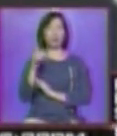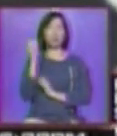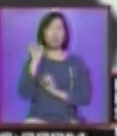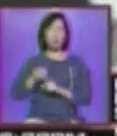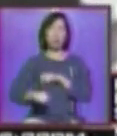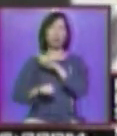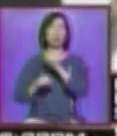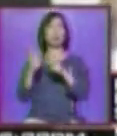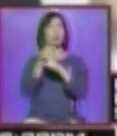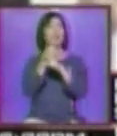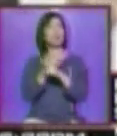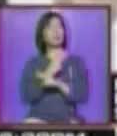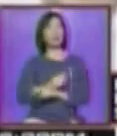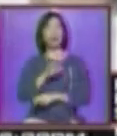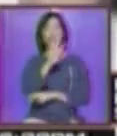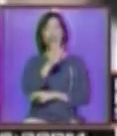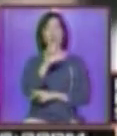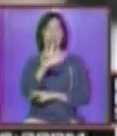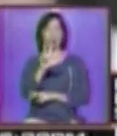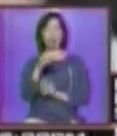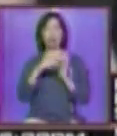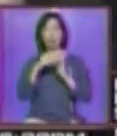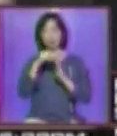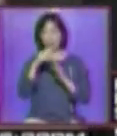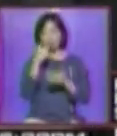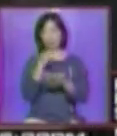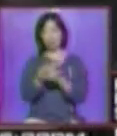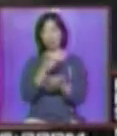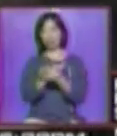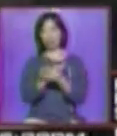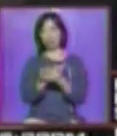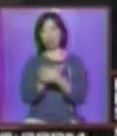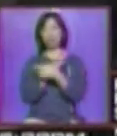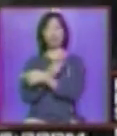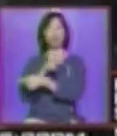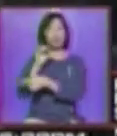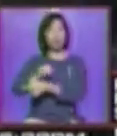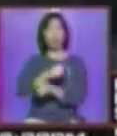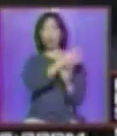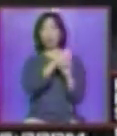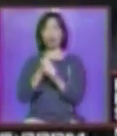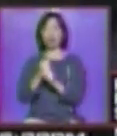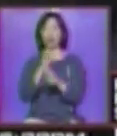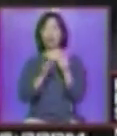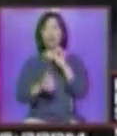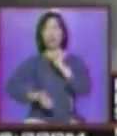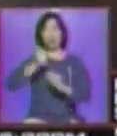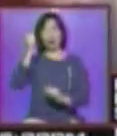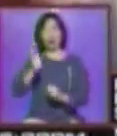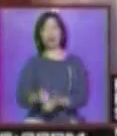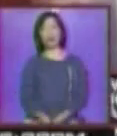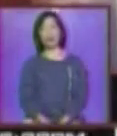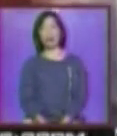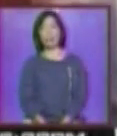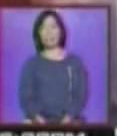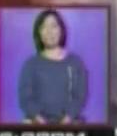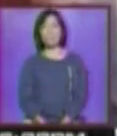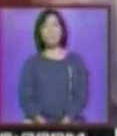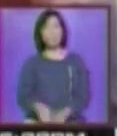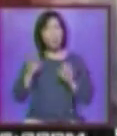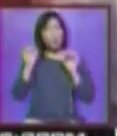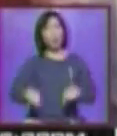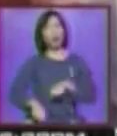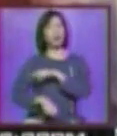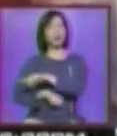halos 43 milyon pesos ang posibleng makuha ni Element mula sa aktres sakaling manalo sa kaso. Hindi yung posibleng ganun